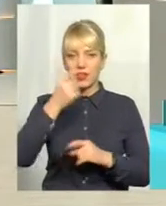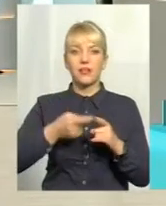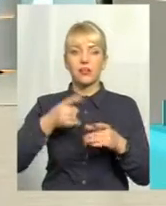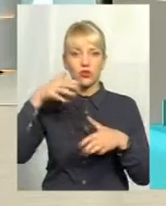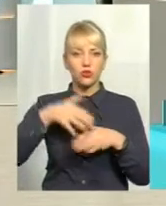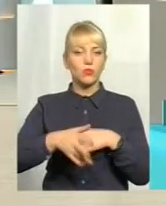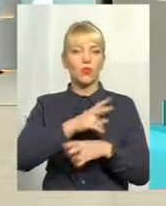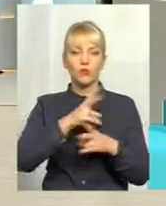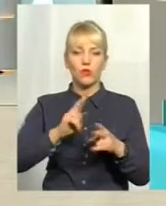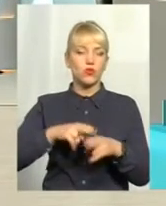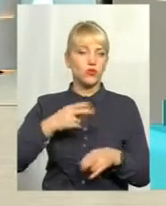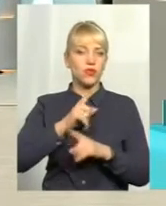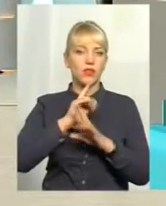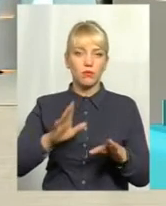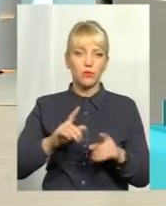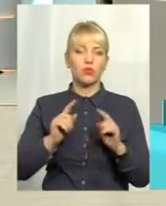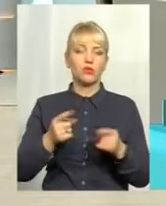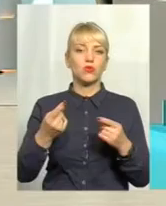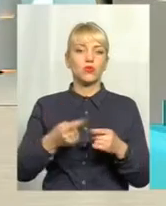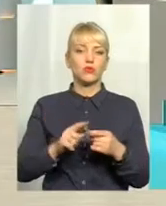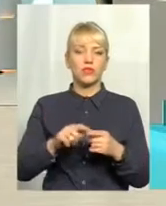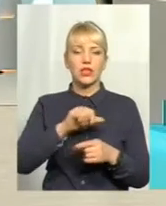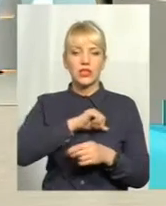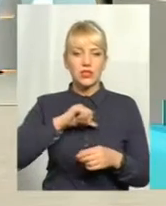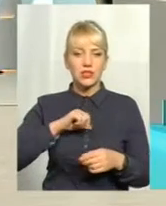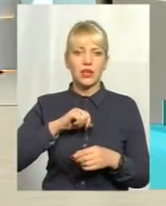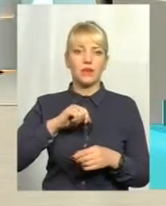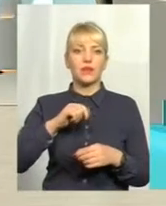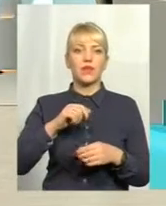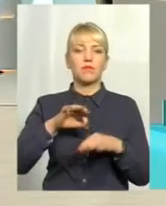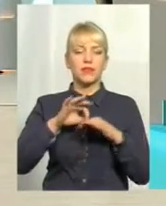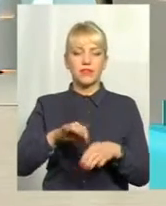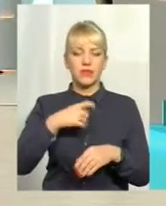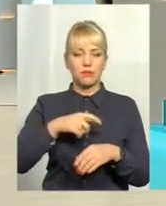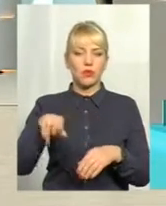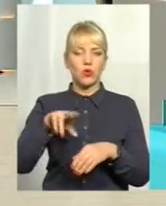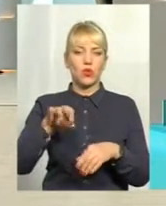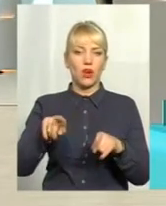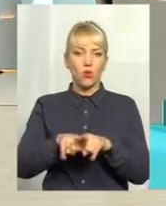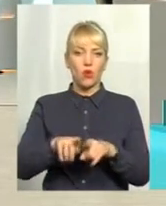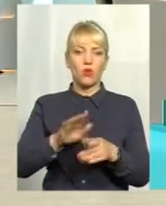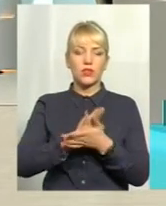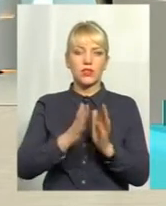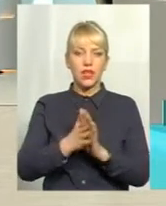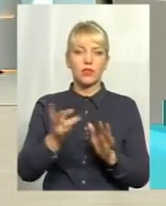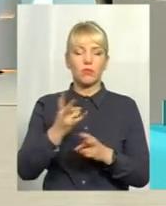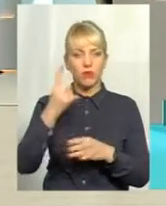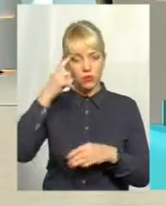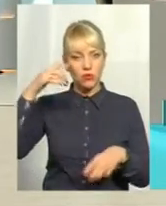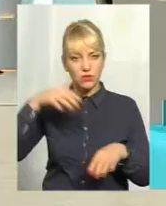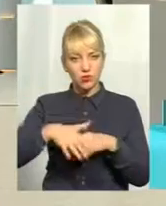йому відшкодовувати не буде, тому що він сам себе привів до такого стану і мав би усвідомлювати,